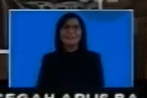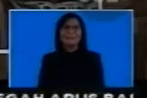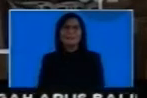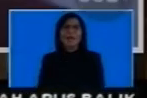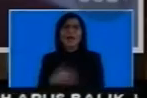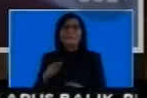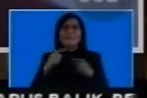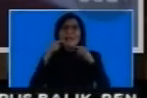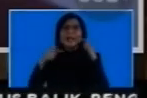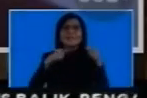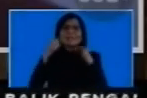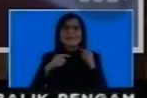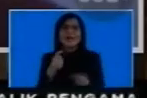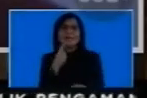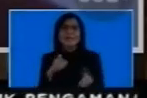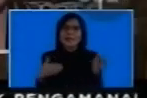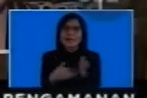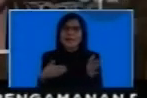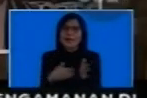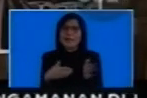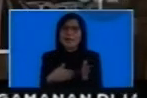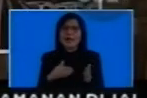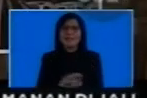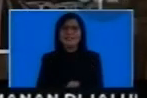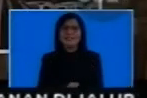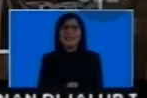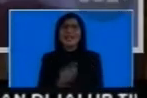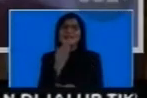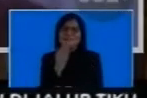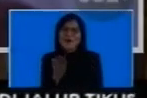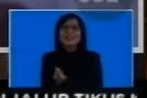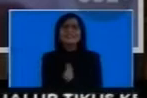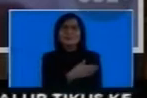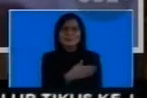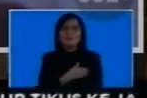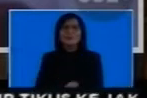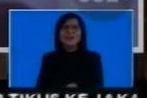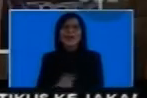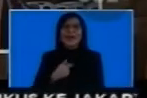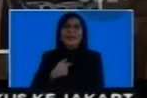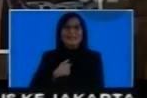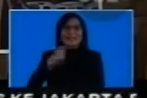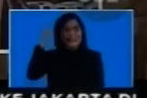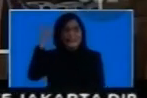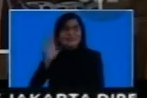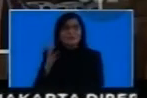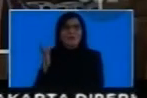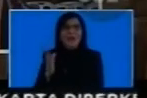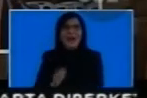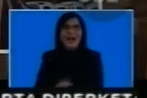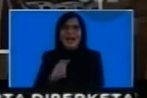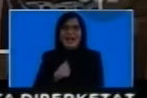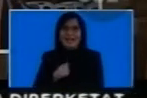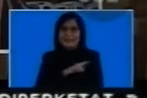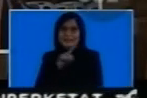Bapak. Bisa ceritakan sedikit mengenai tantangan-tantangan yang dihadapi? Terima kasih sebelumnya Mas Nadiem. Sangat-sangat tidak